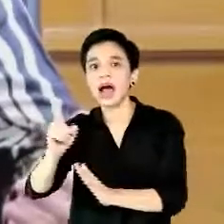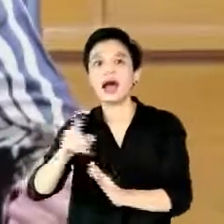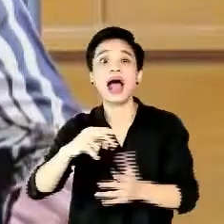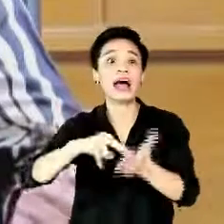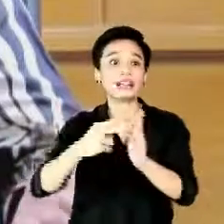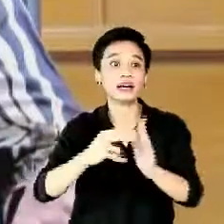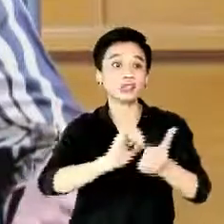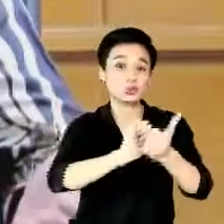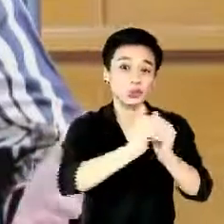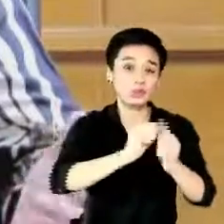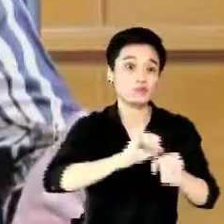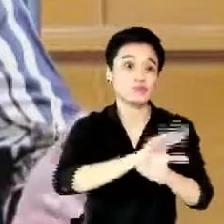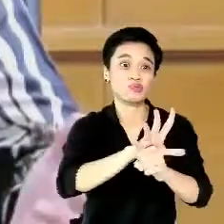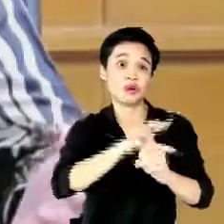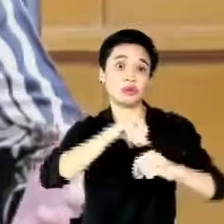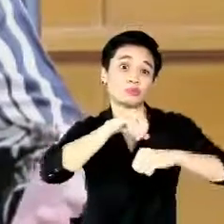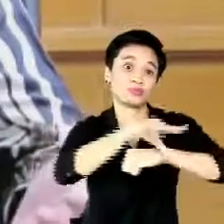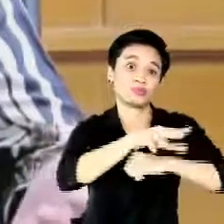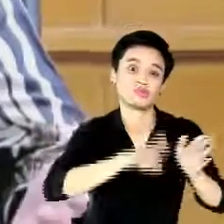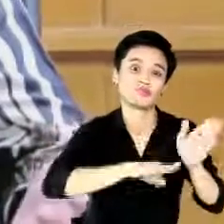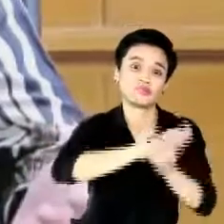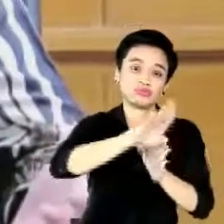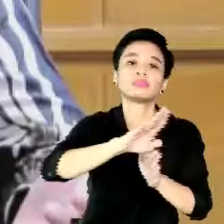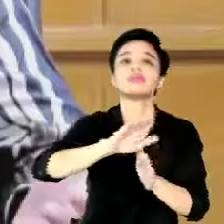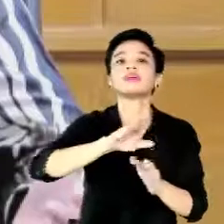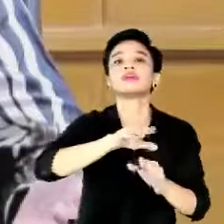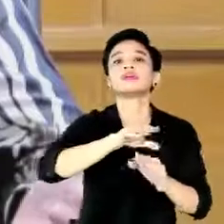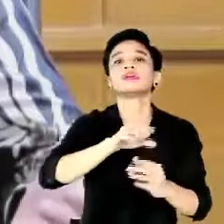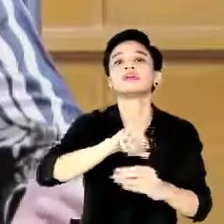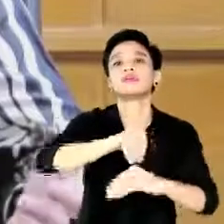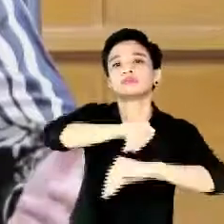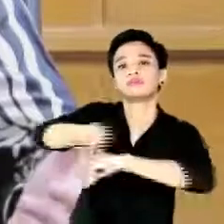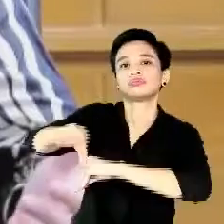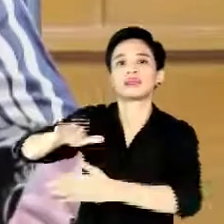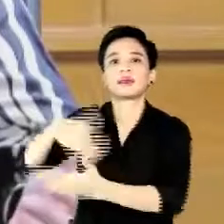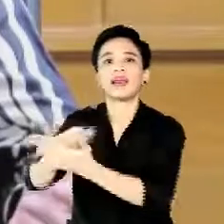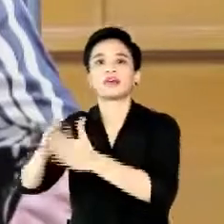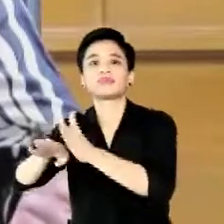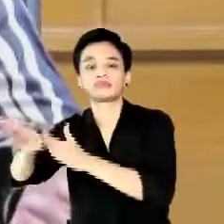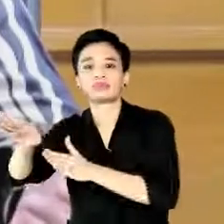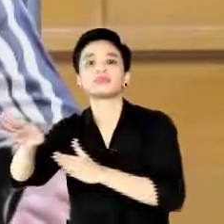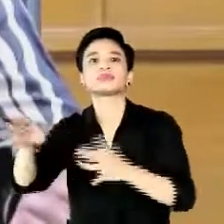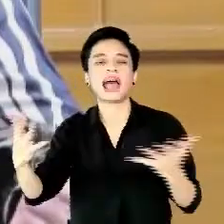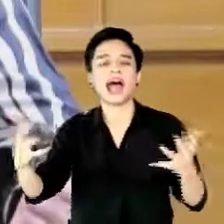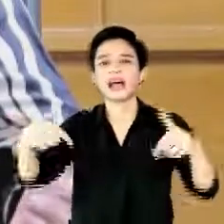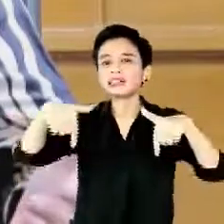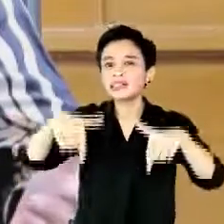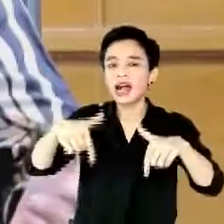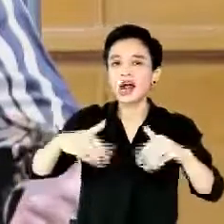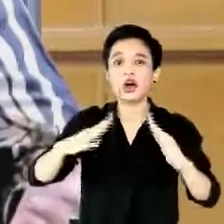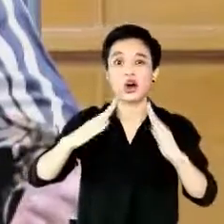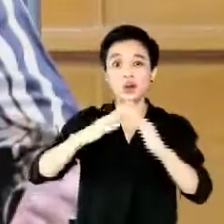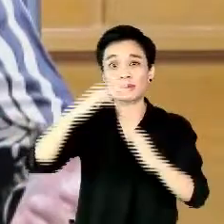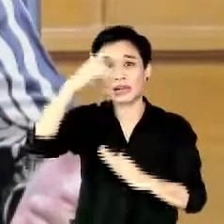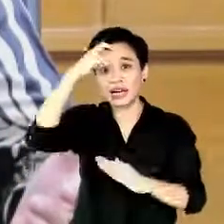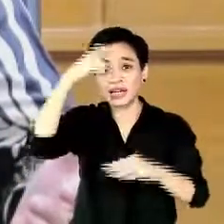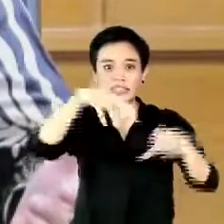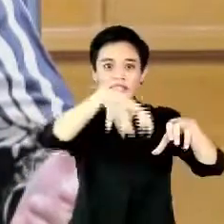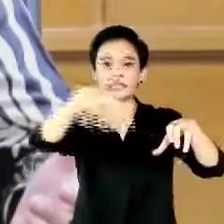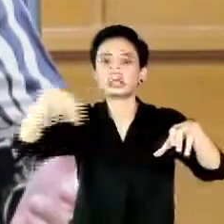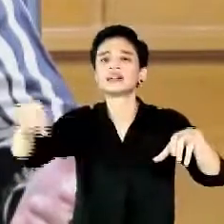juga meningkat tetapi memang ada Bahaya atau biasanya saat kasus meningkat dan Rumah Sakit mengalami over